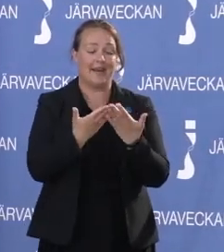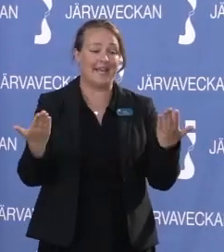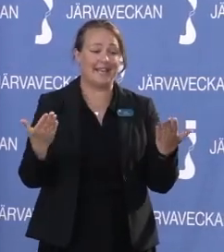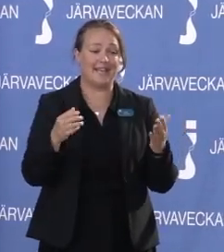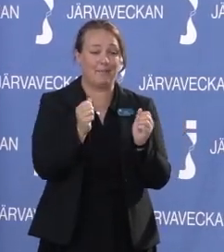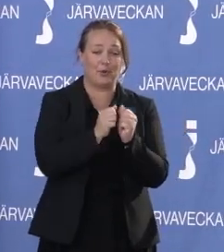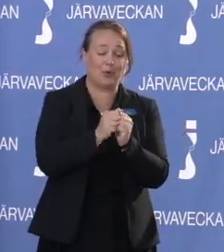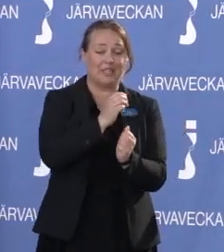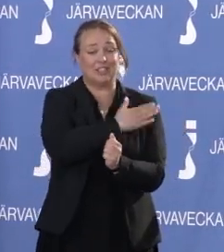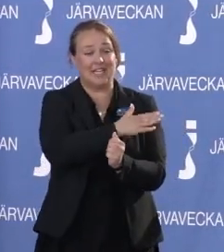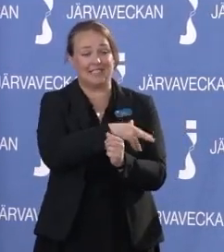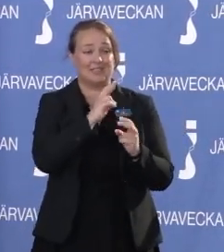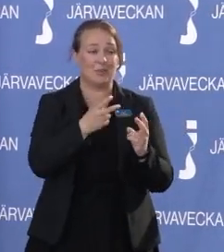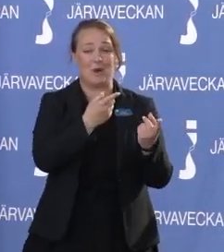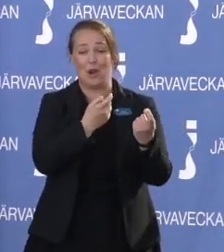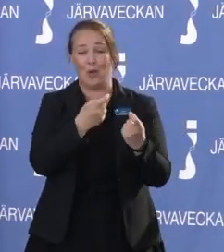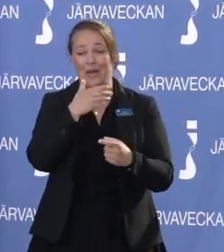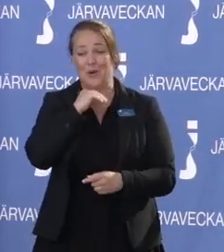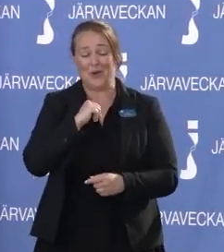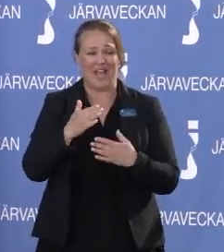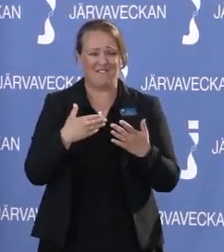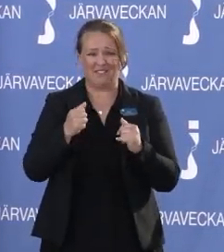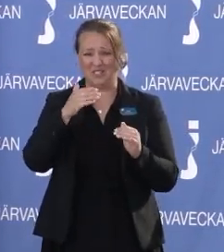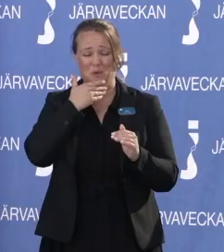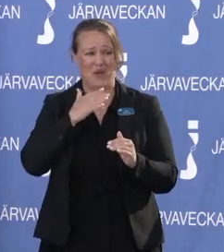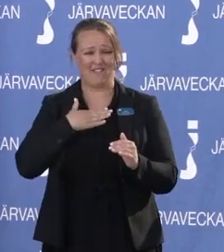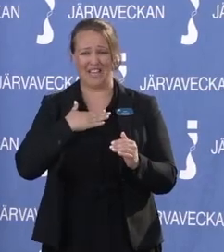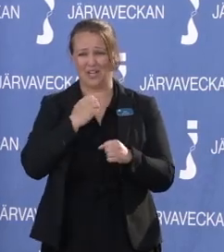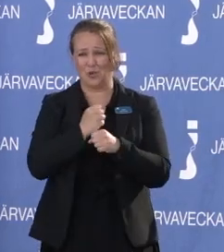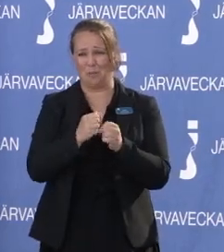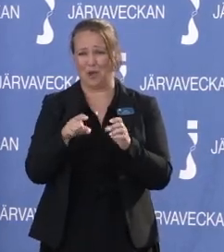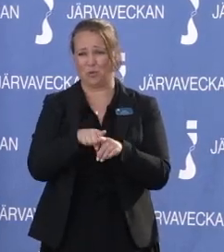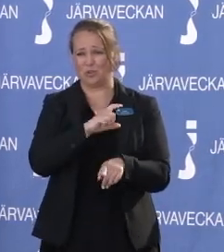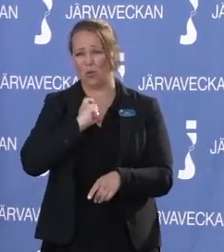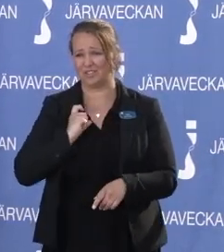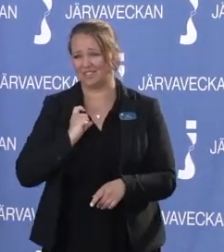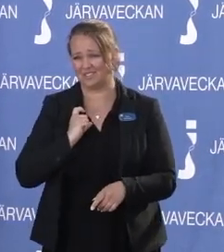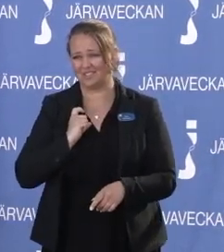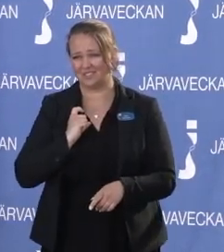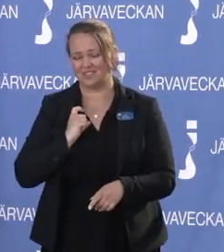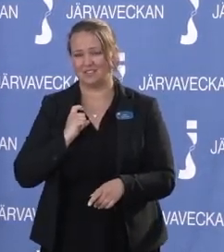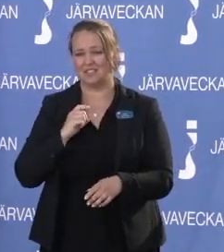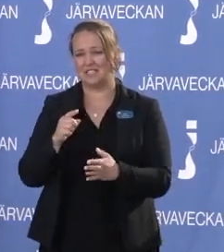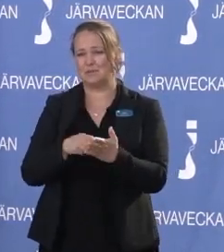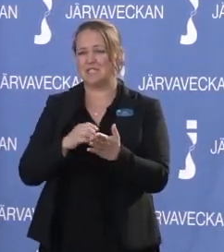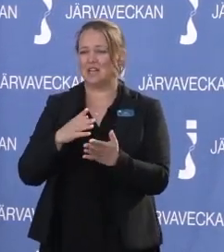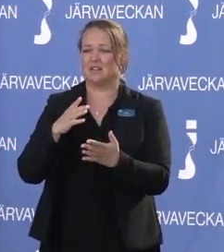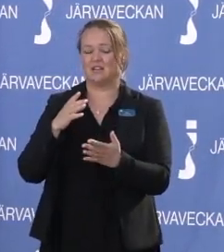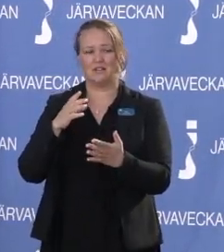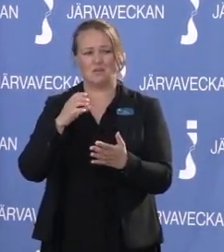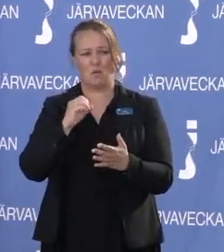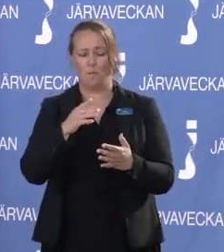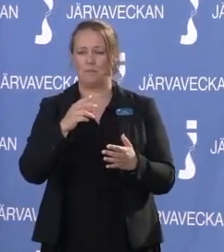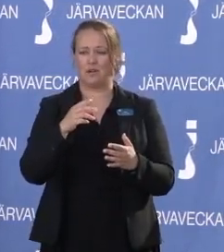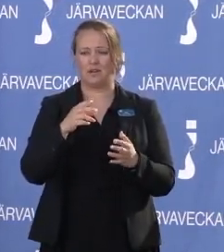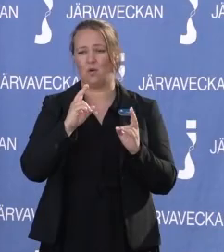så jag förstår, eller varför skulle man vilja jobba där, så att säga. Och det kanske då är ännu mera gällande om man kanske har utländsk bakgrund också, där man